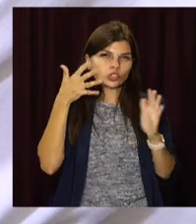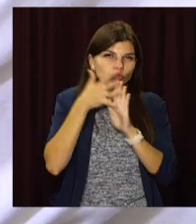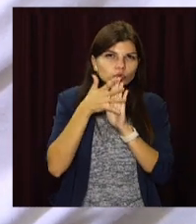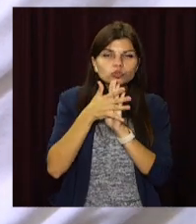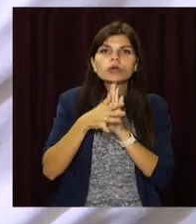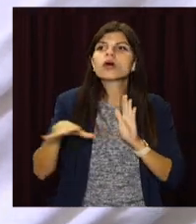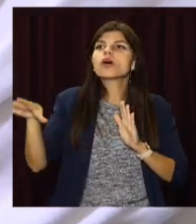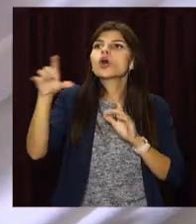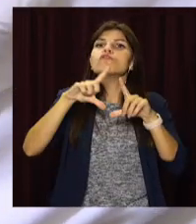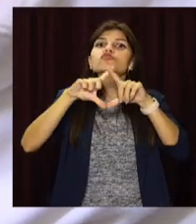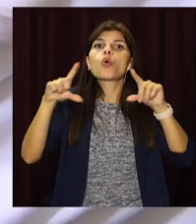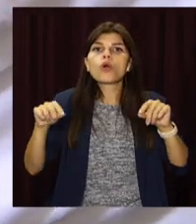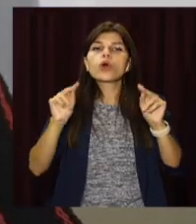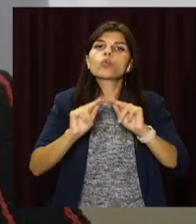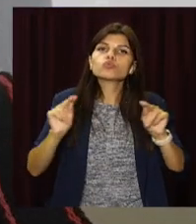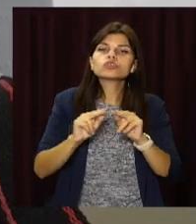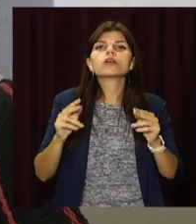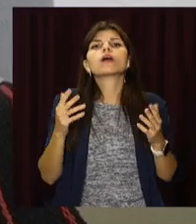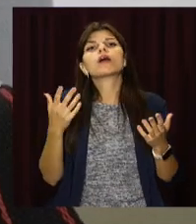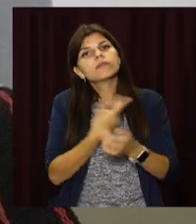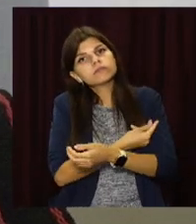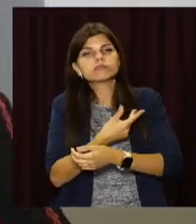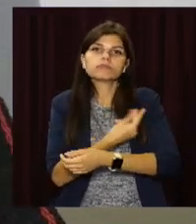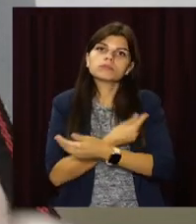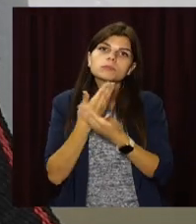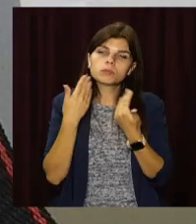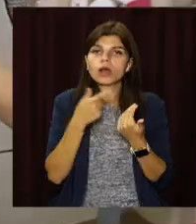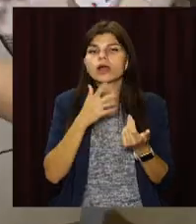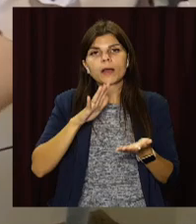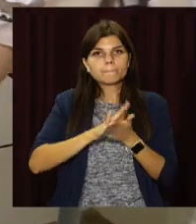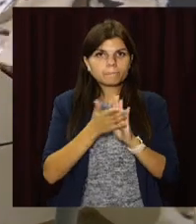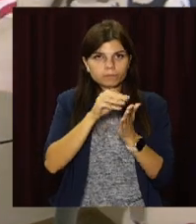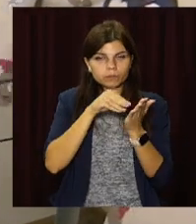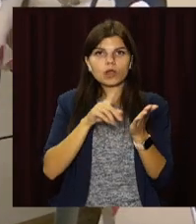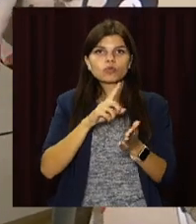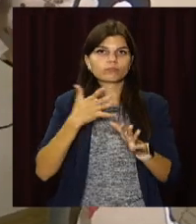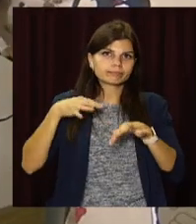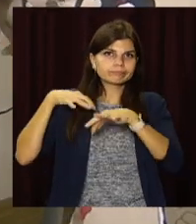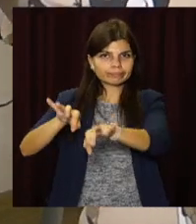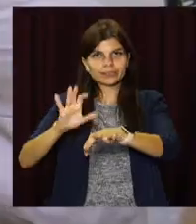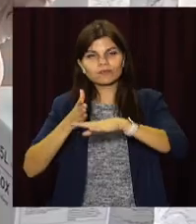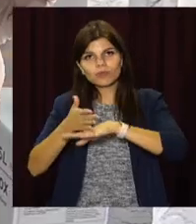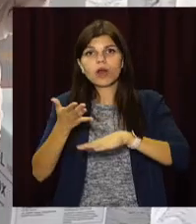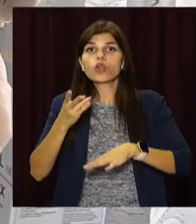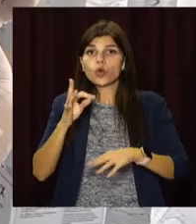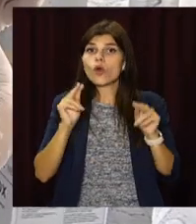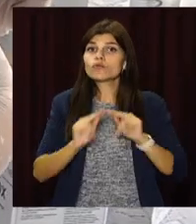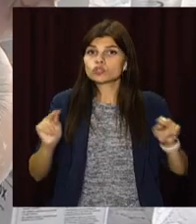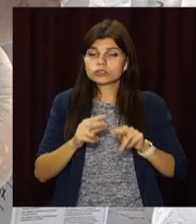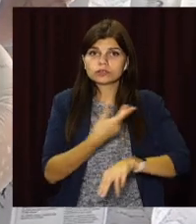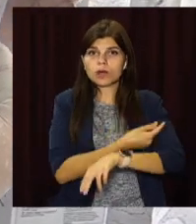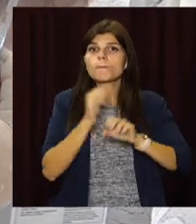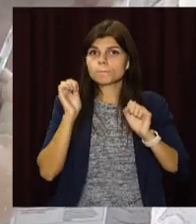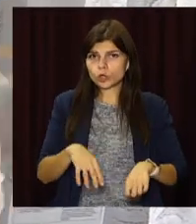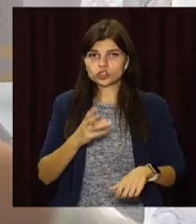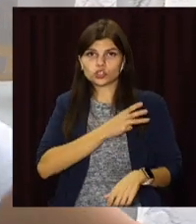всіх навчальних закладах області і розробляють графік виїзду мобільних бригад. Хоча імунізуватися педагоги можуть і в центрах